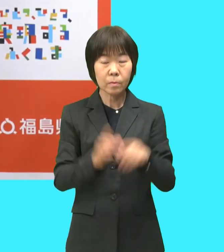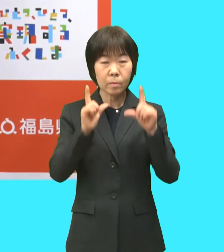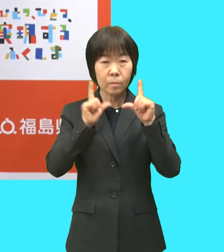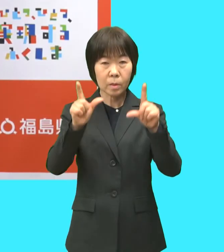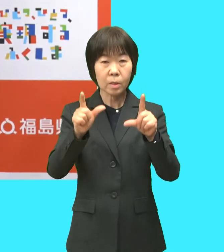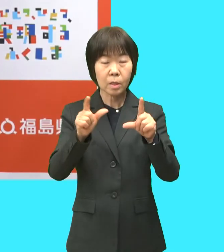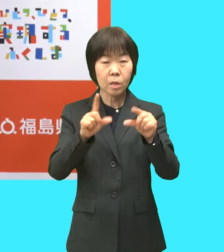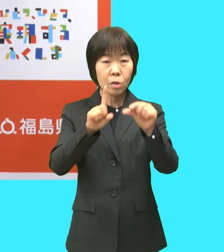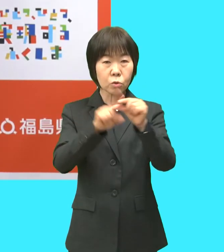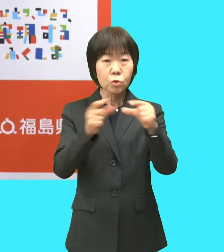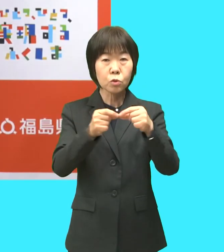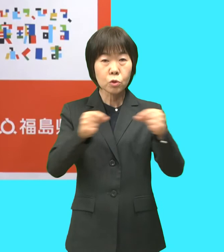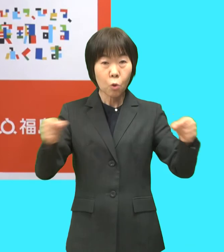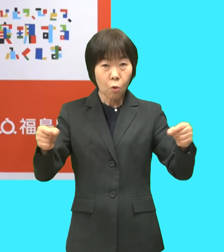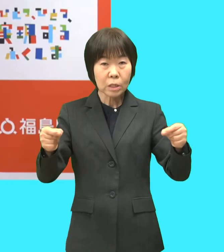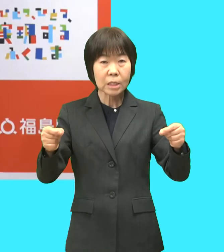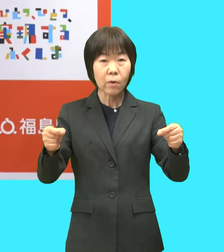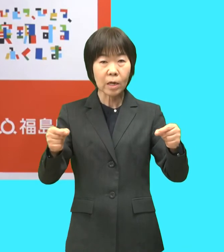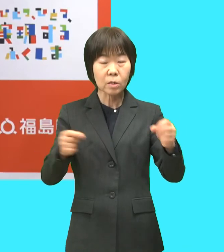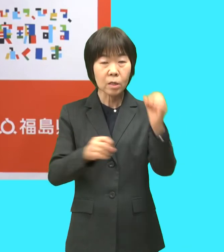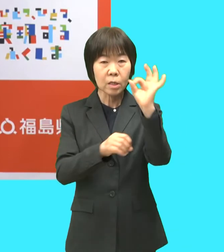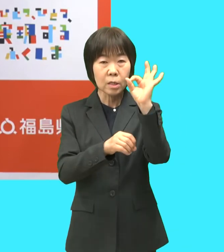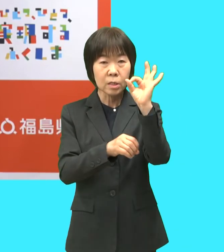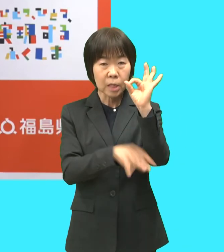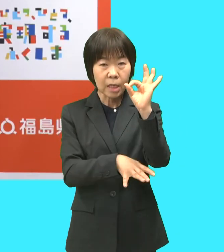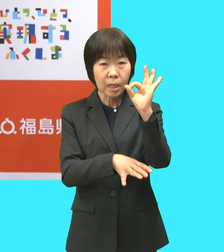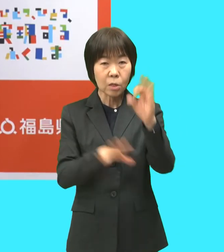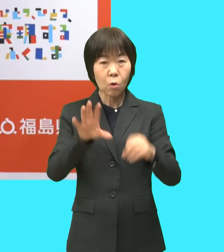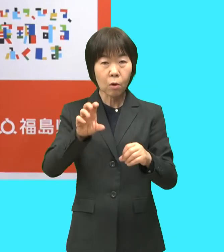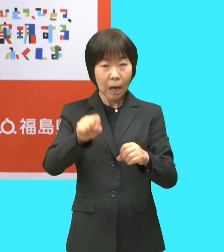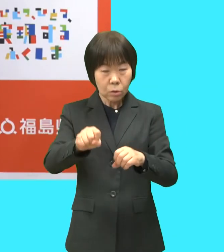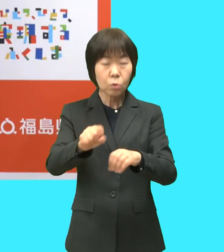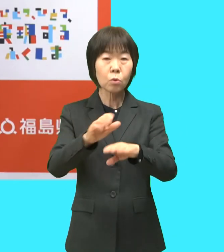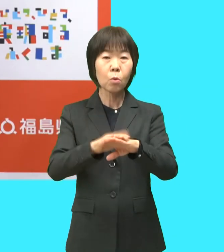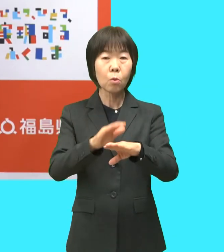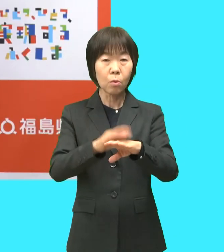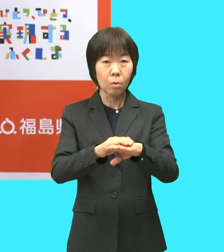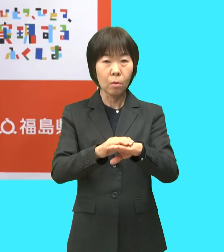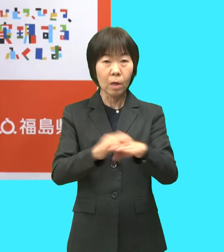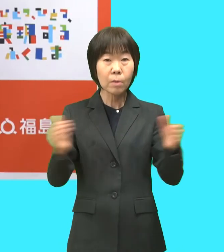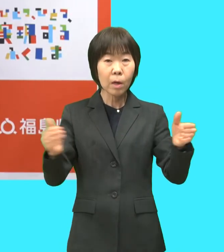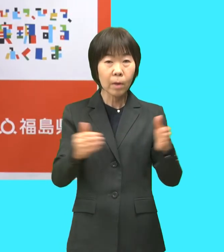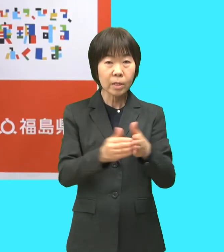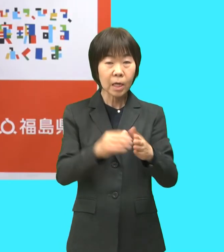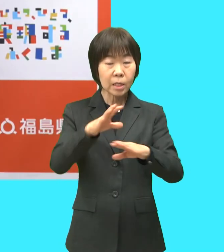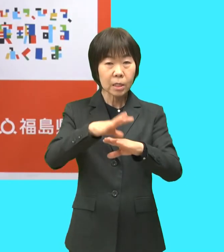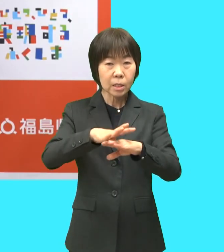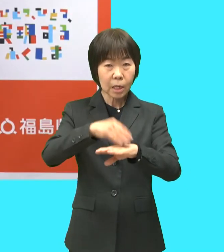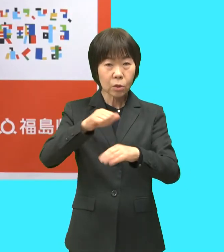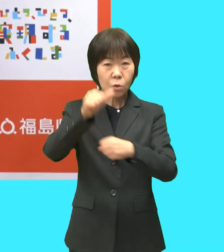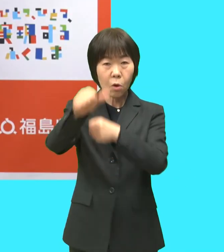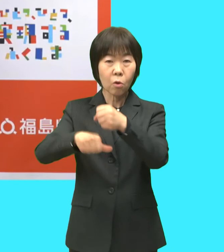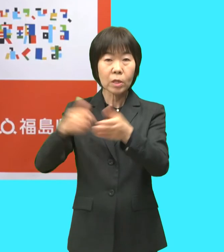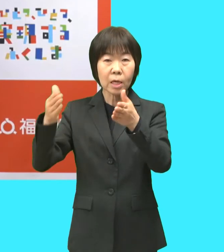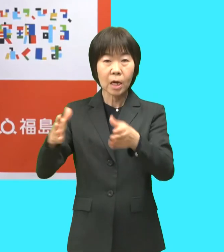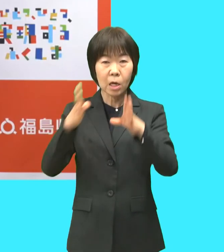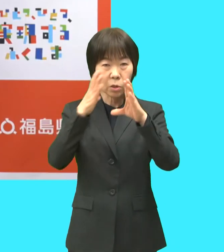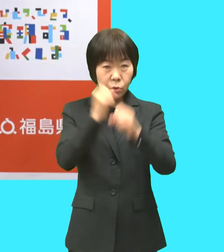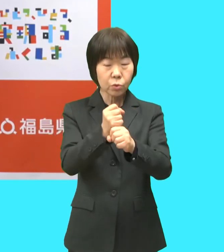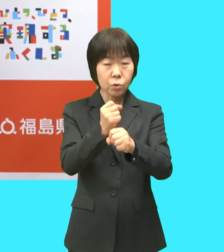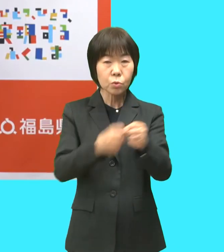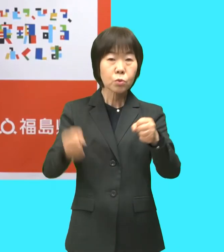ず中長期にわたる財源の確保のあり方でありますが、これまで最初の5年間集中復興期